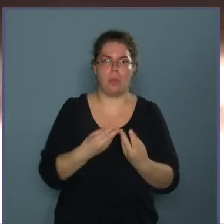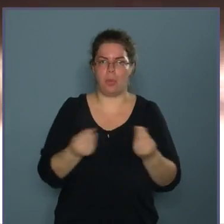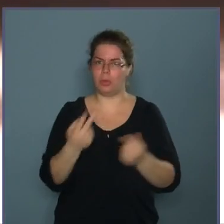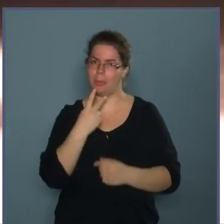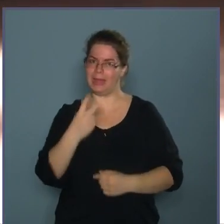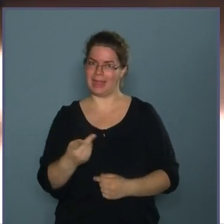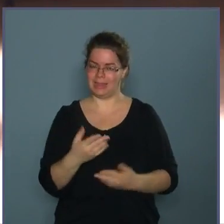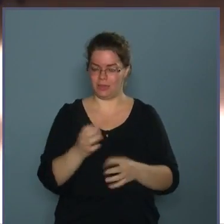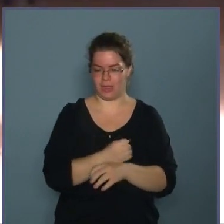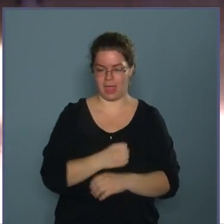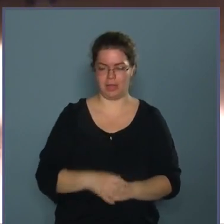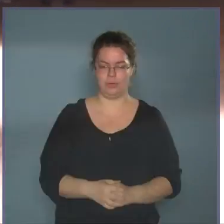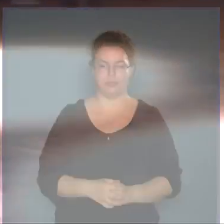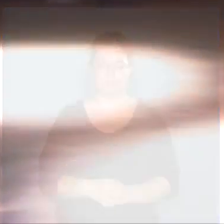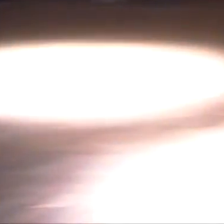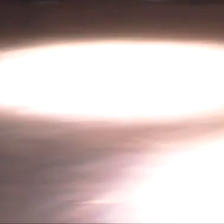nyerhettünk betekintést.